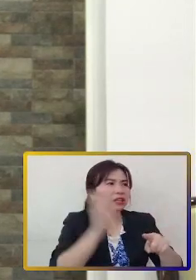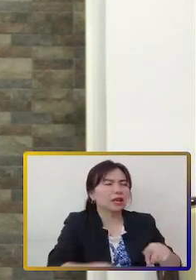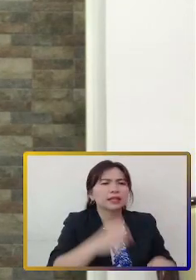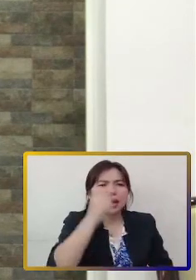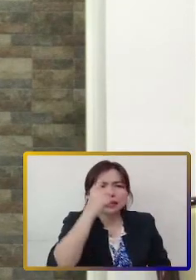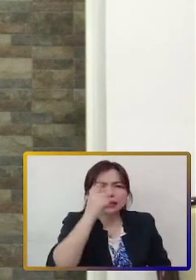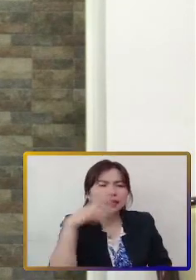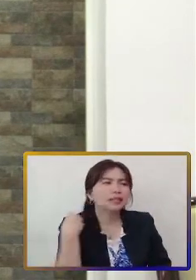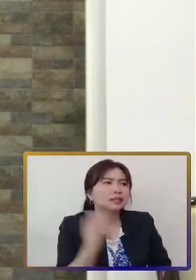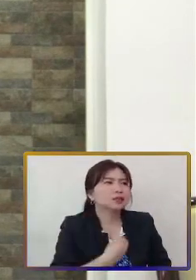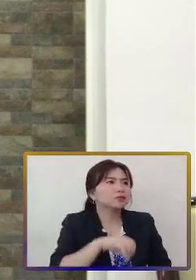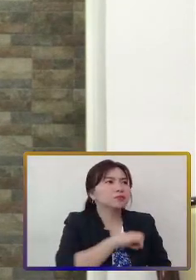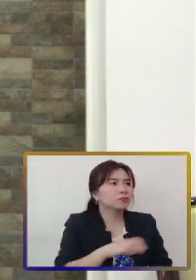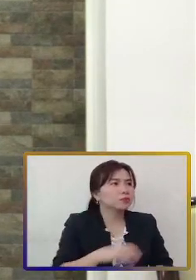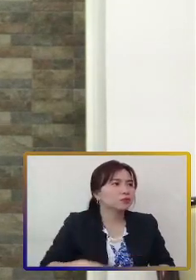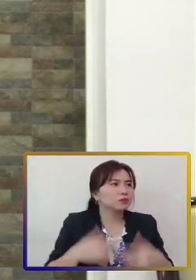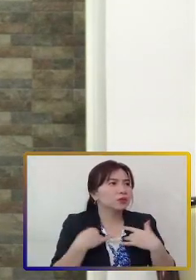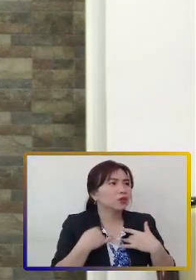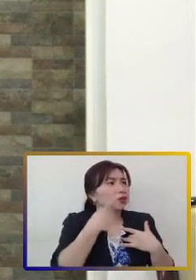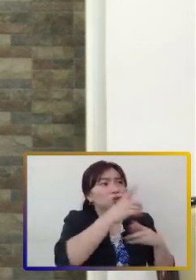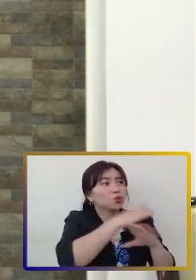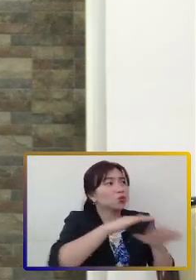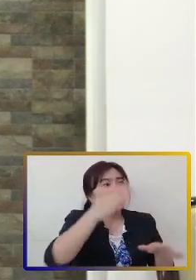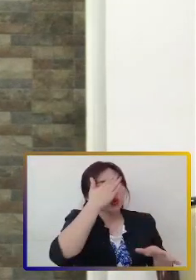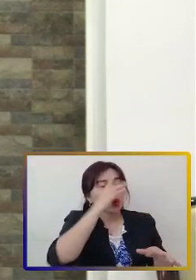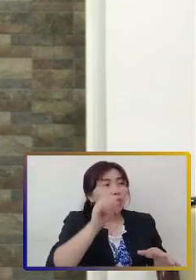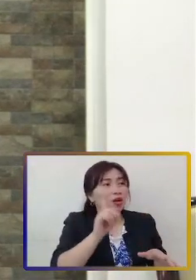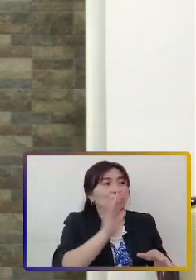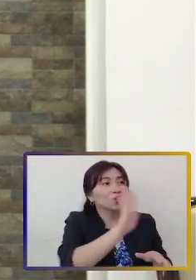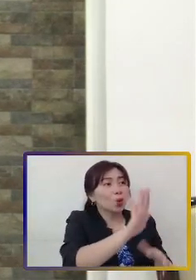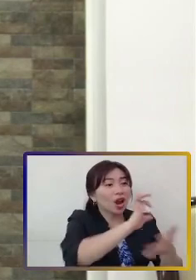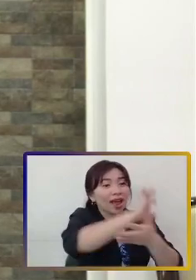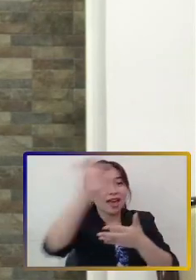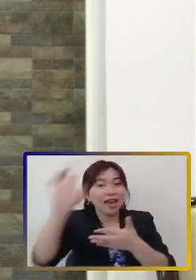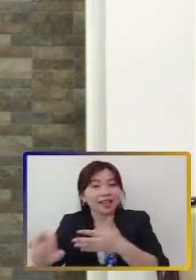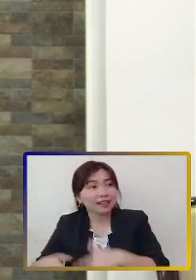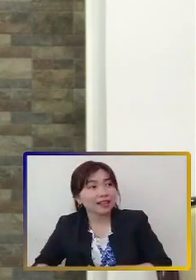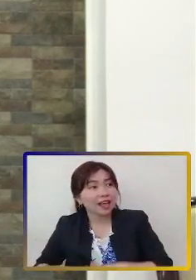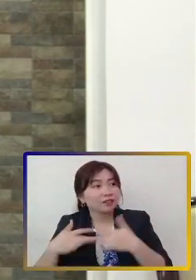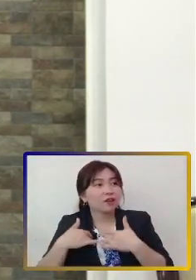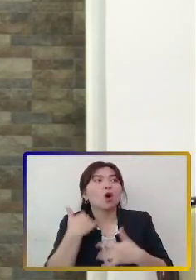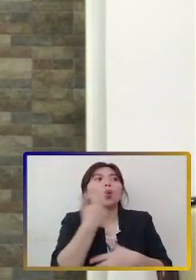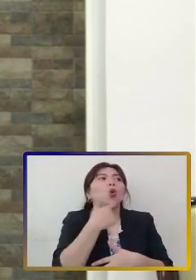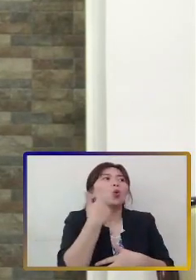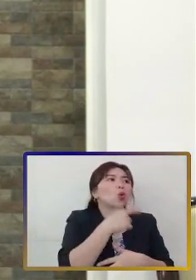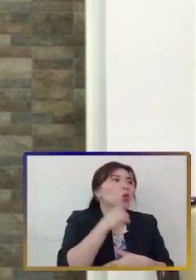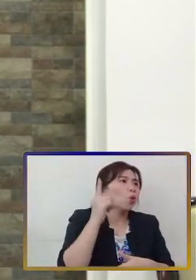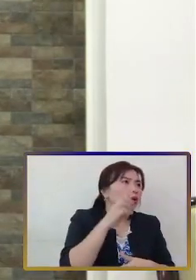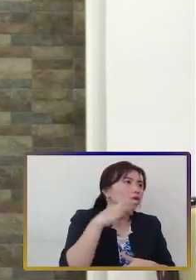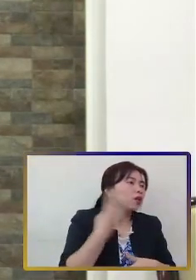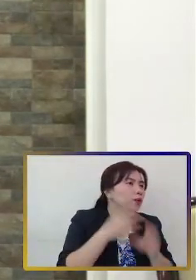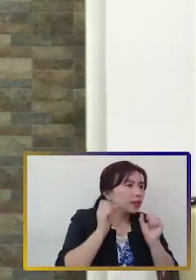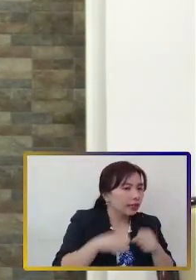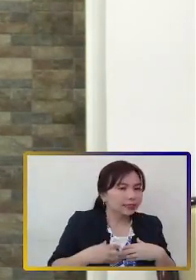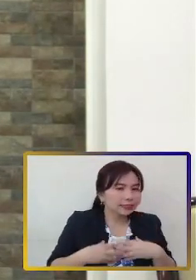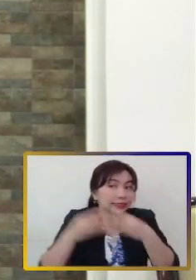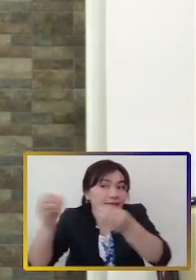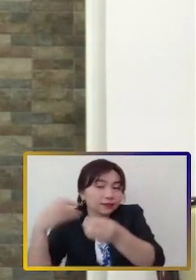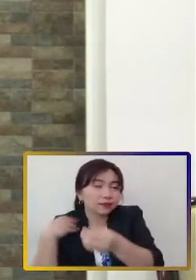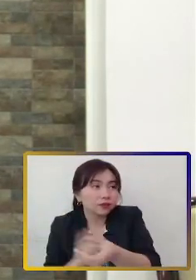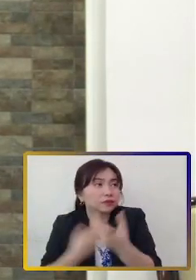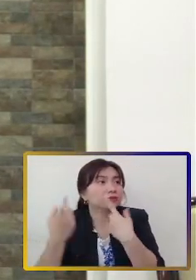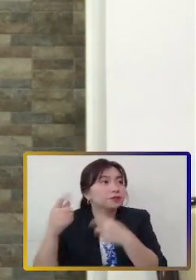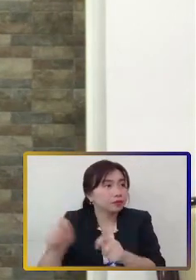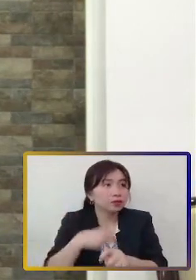hindi mo mauunawaan eh Hindi mo alam yung dulo mo eh sin lang ang pwede nating pagkatiwalaan na magsasabi sa atin kung anong dulo meron